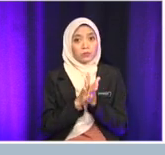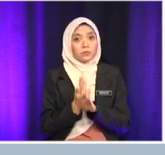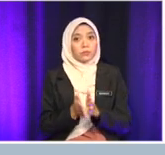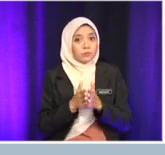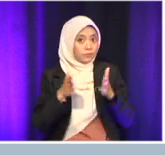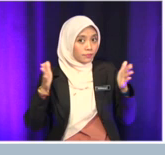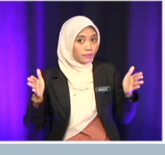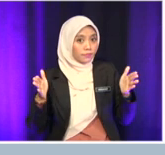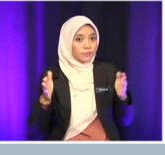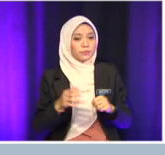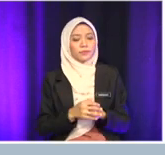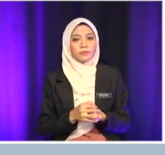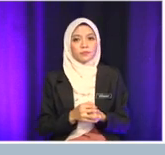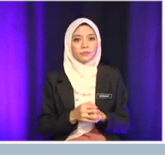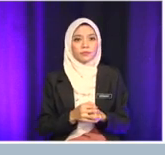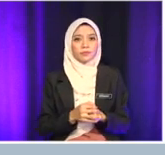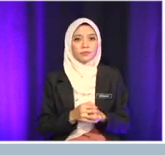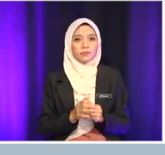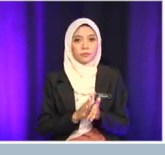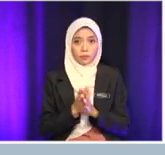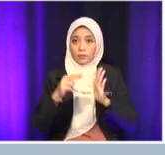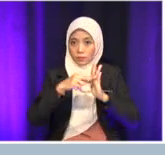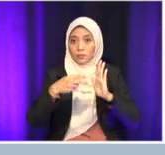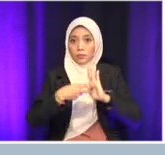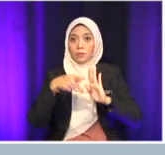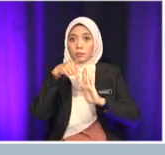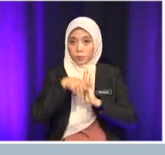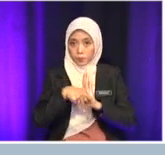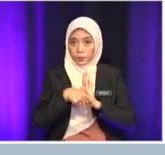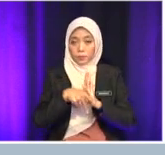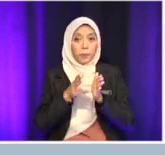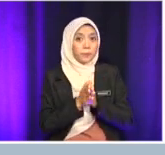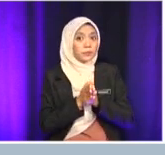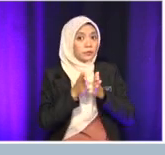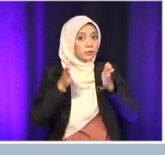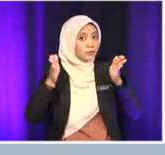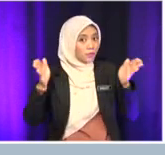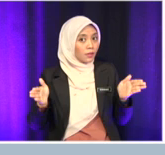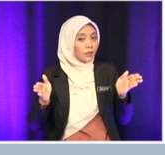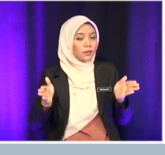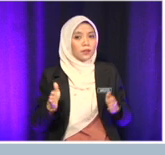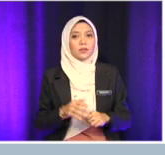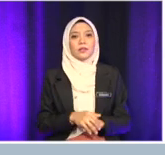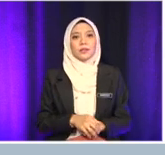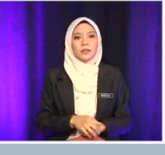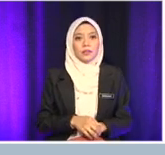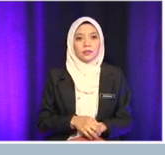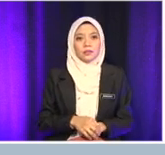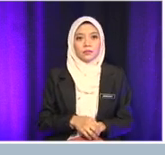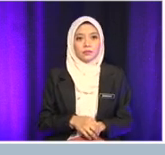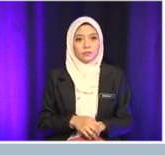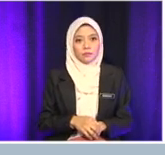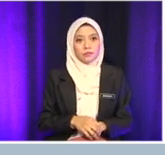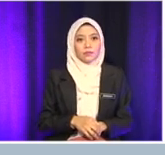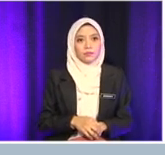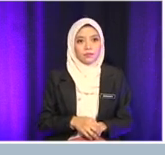setelah tentu pembesaran bila pembesaran kena ada dua lagi ukurannya diikuti dengan faktor skala